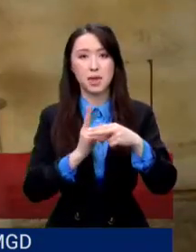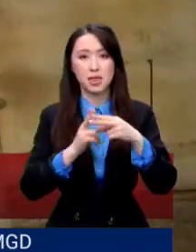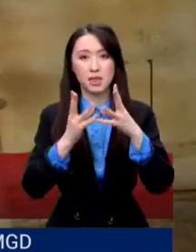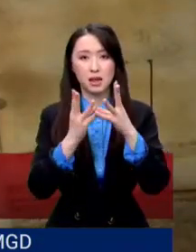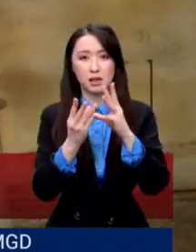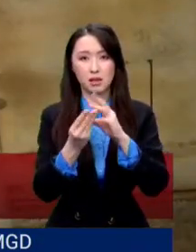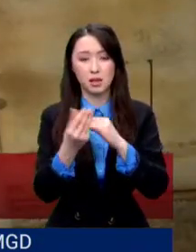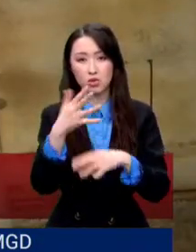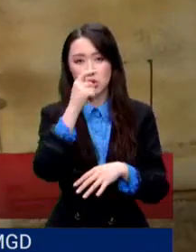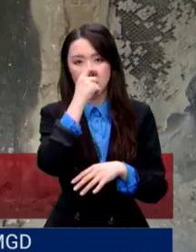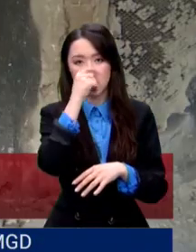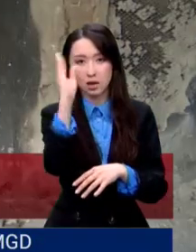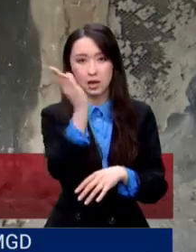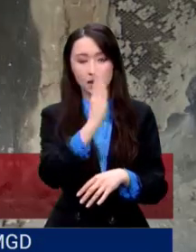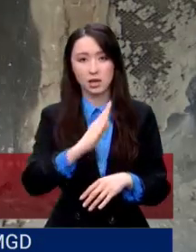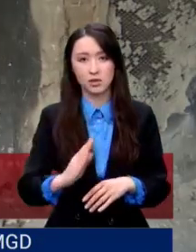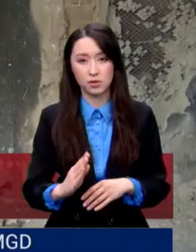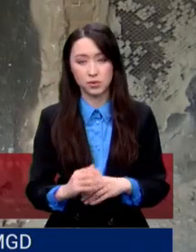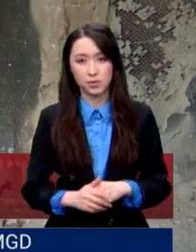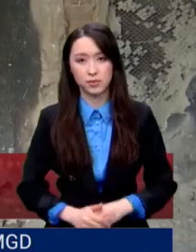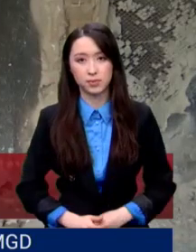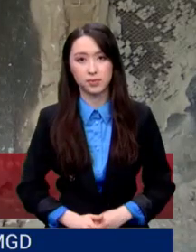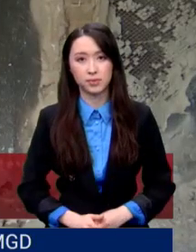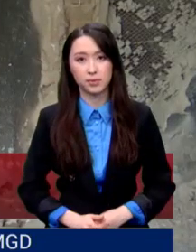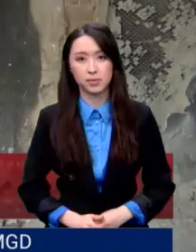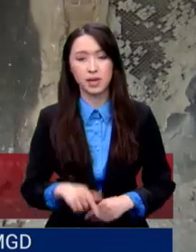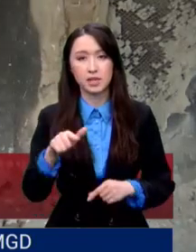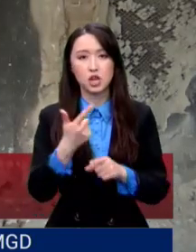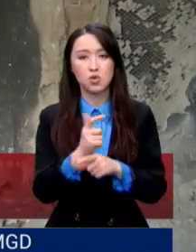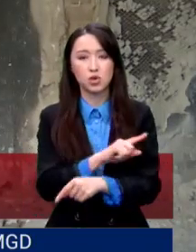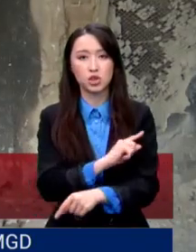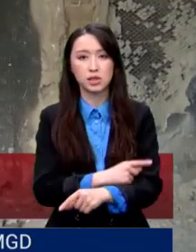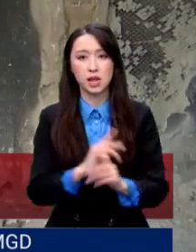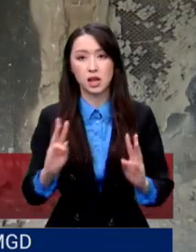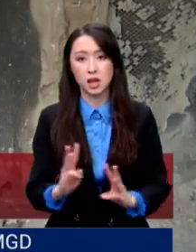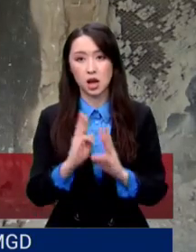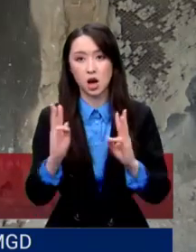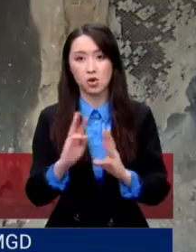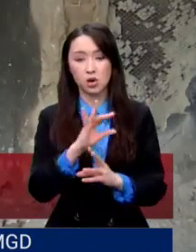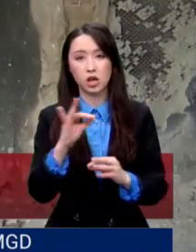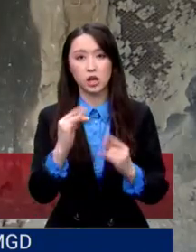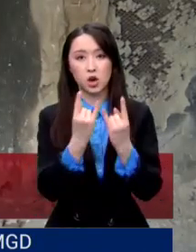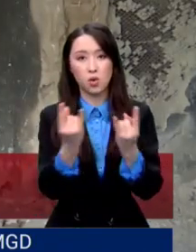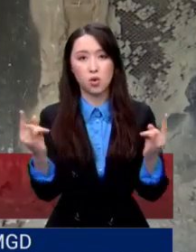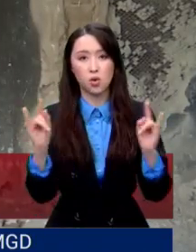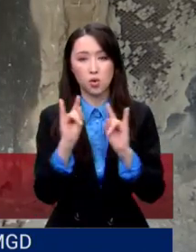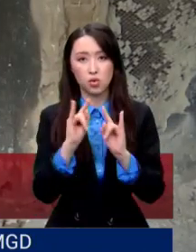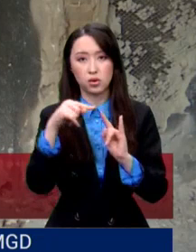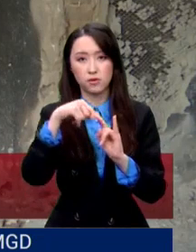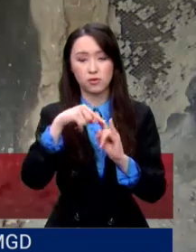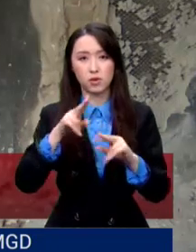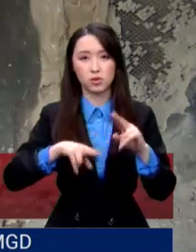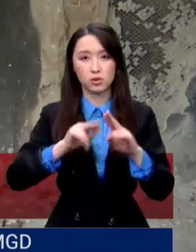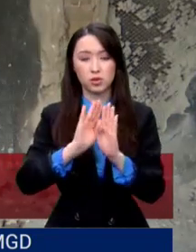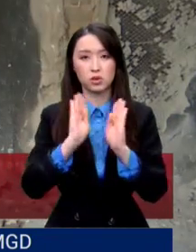какие искривленные балки? Вот здесь был очень сильный огонь. И окна тоже, вы видите за окнами